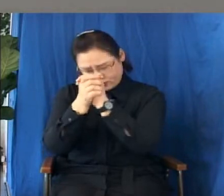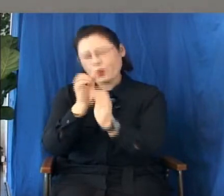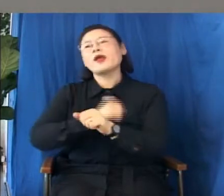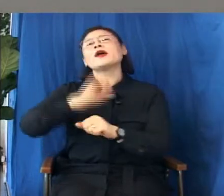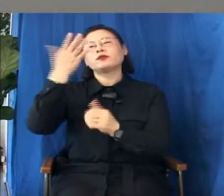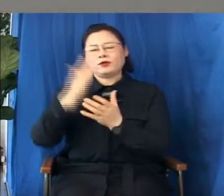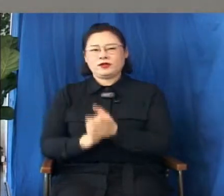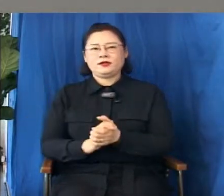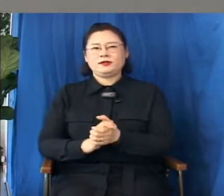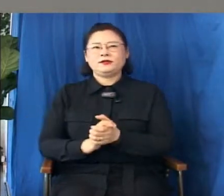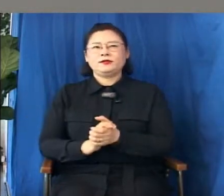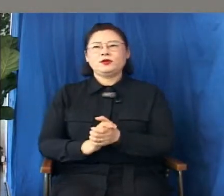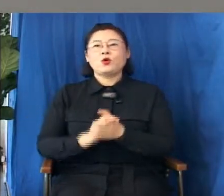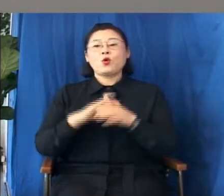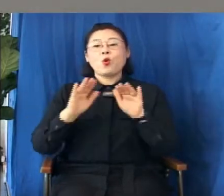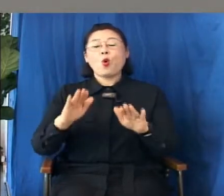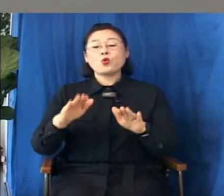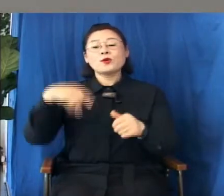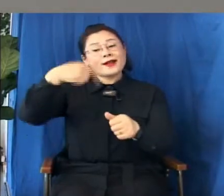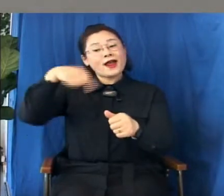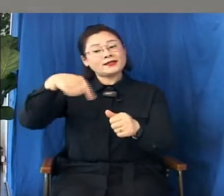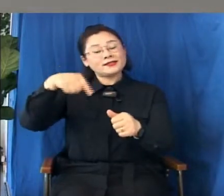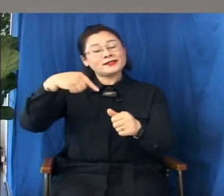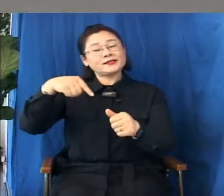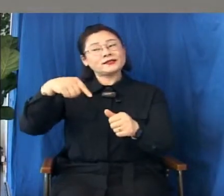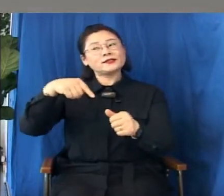살펴보고 말씀을 맺으려고 합니다. 첫 번째는